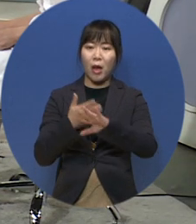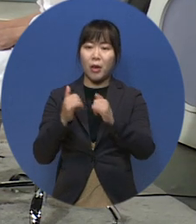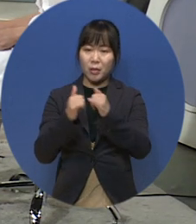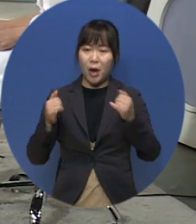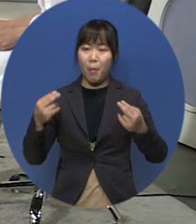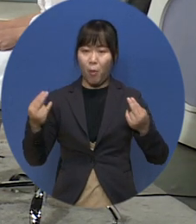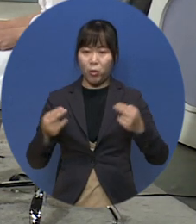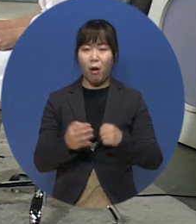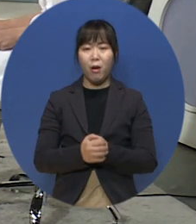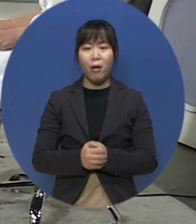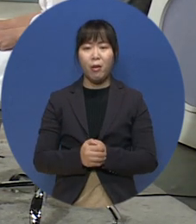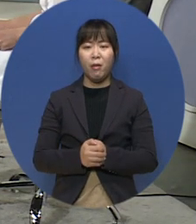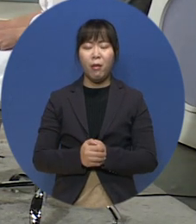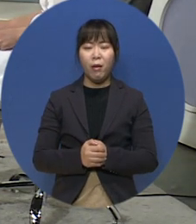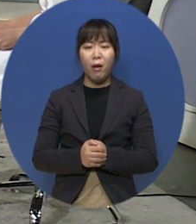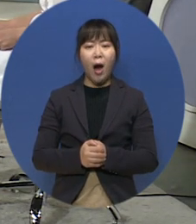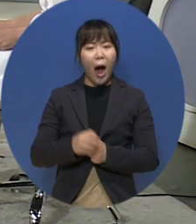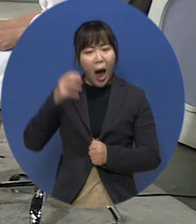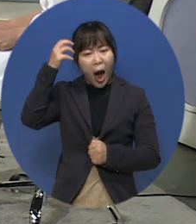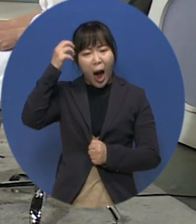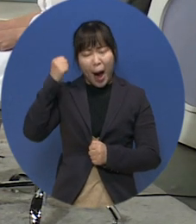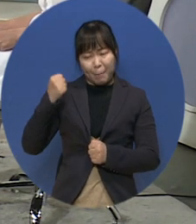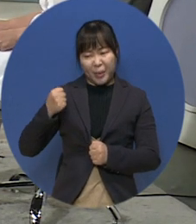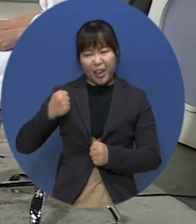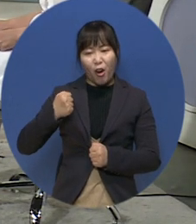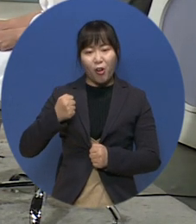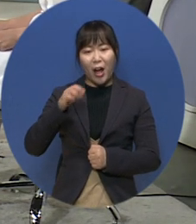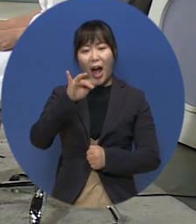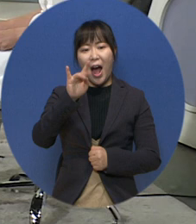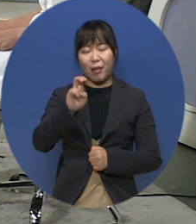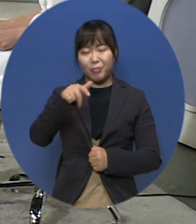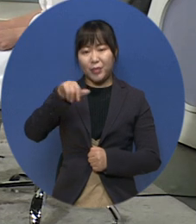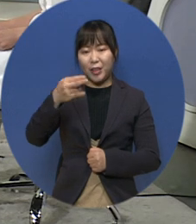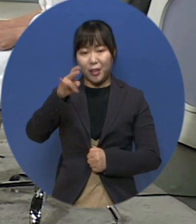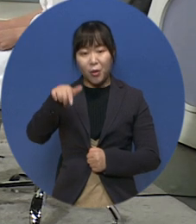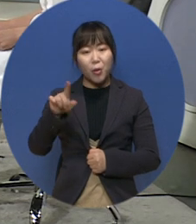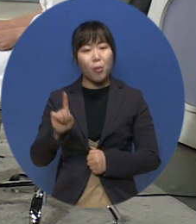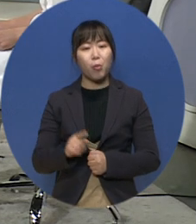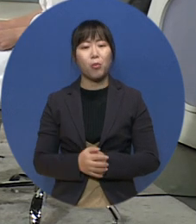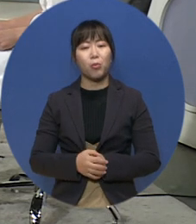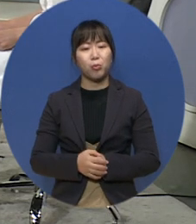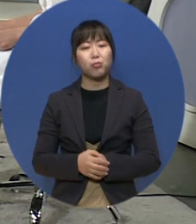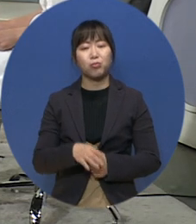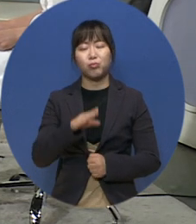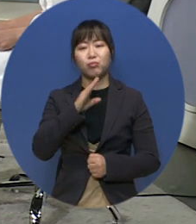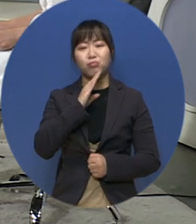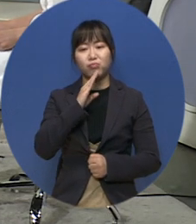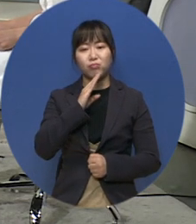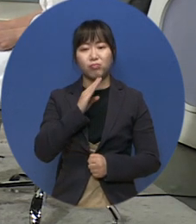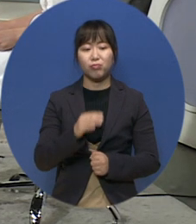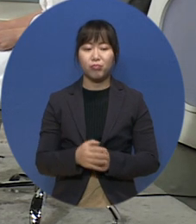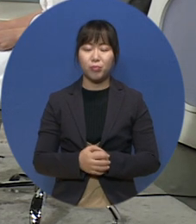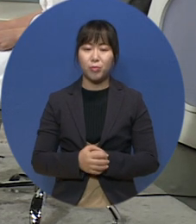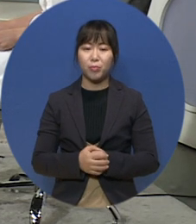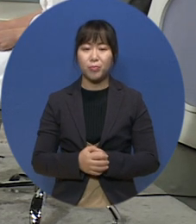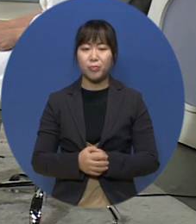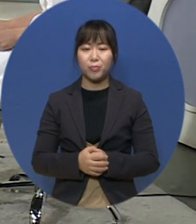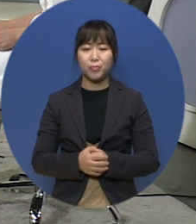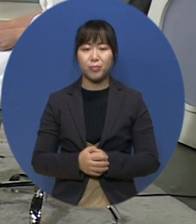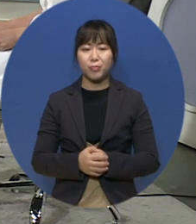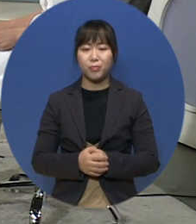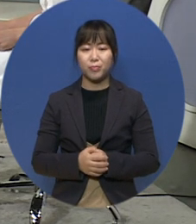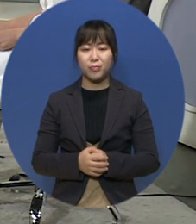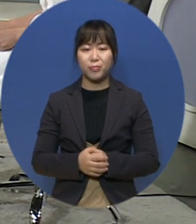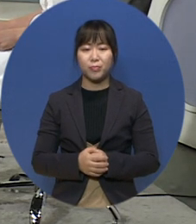기억력이 아무래도 네. 암기력이지 일종의. 네, 암기력에 네. 대한 어떤 말하자면 그런 건 조금 있는 것 같아요.